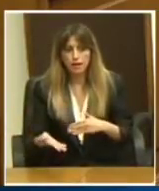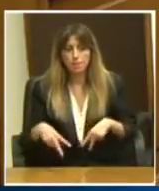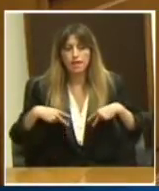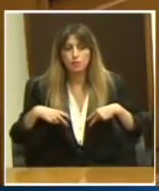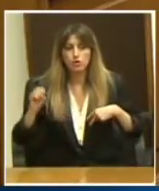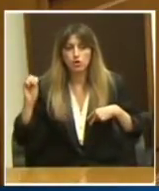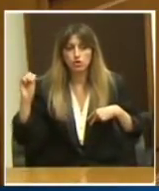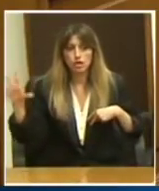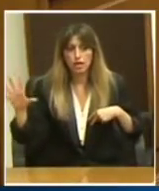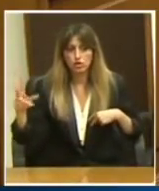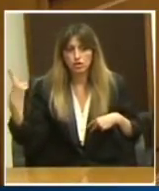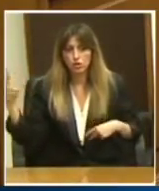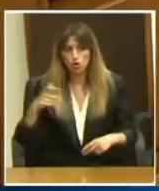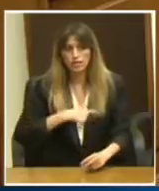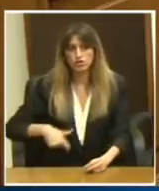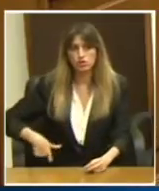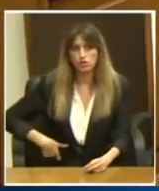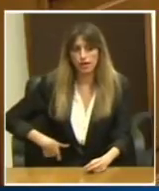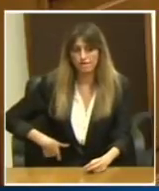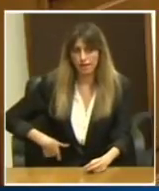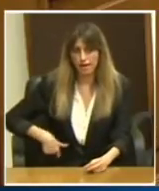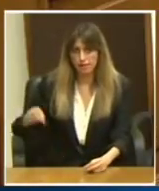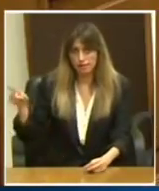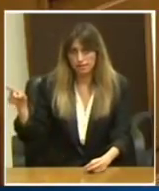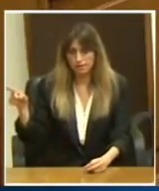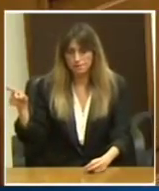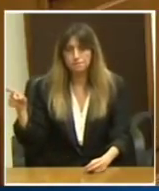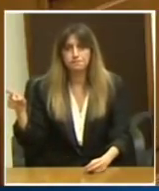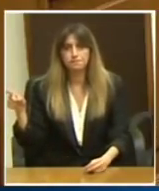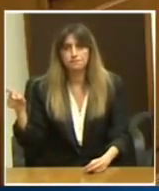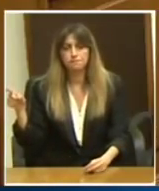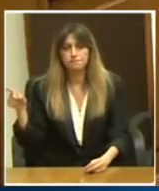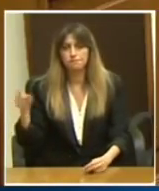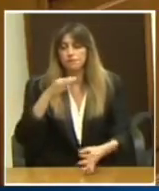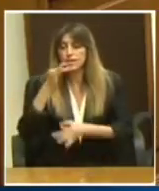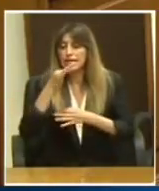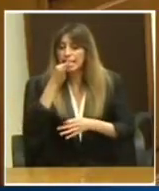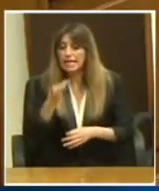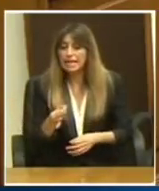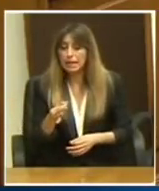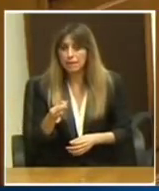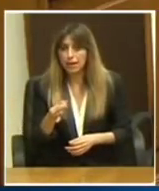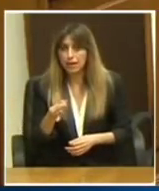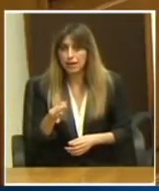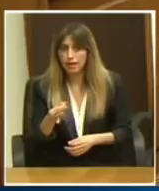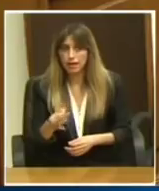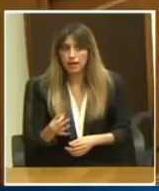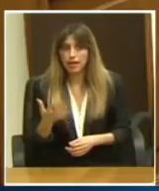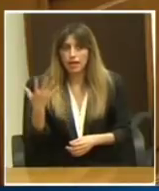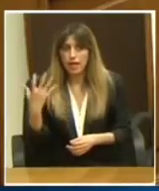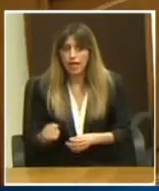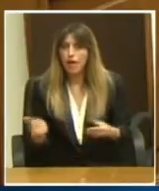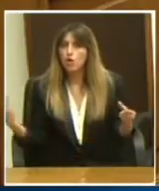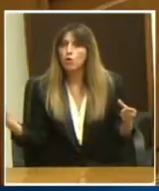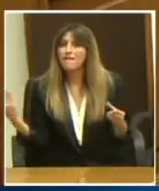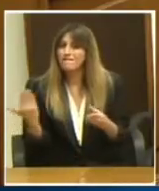Εξωτερικών της Γιουγκοσλαβίας, την περίφημη φράση «έχομεν φάκελον, τον κρατούμε όμως το